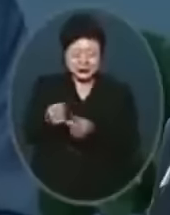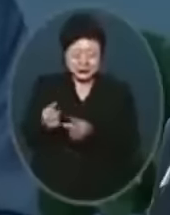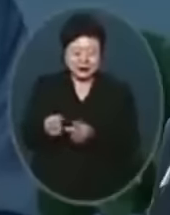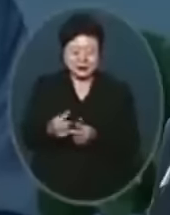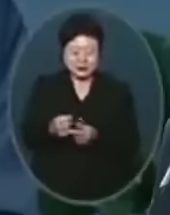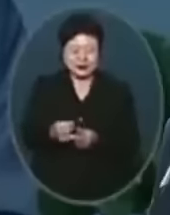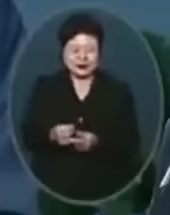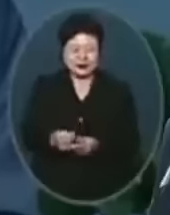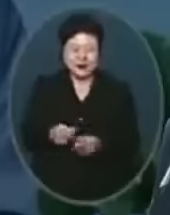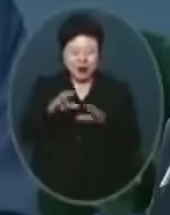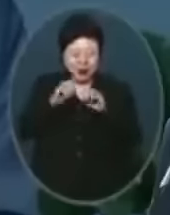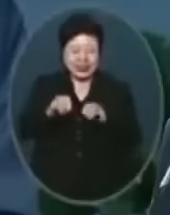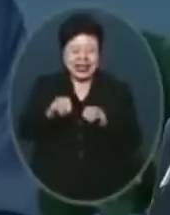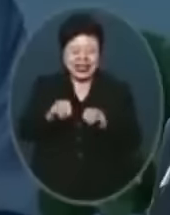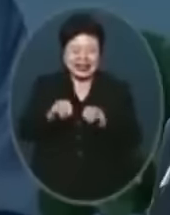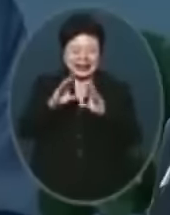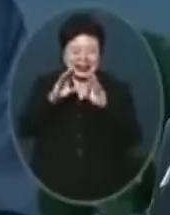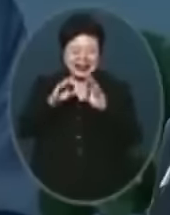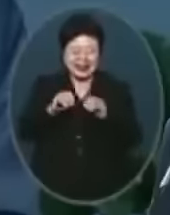꺼졌다가 켜졌다가